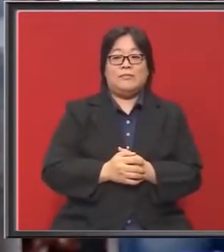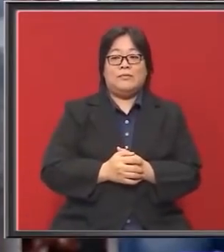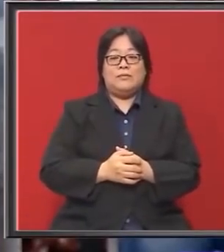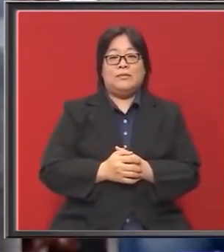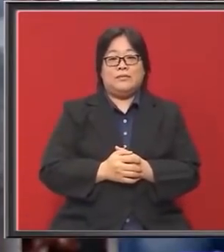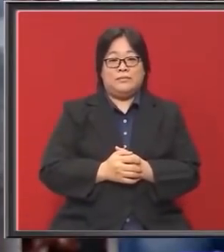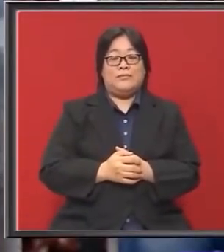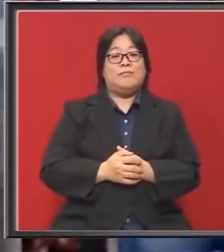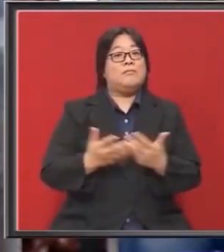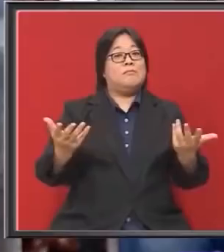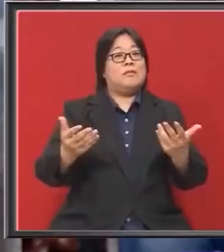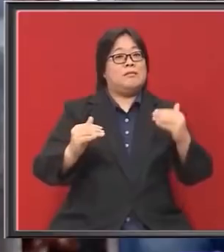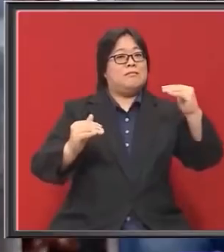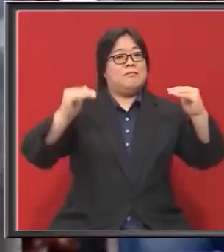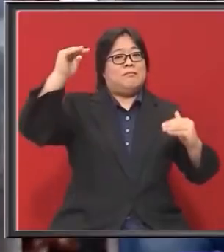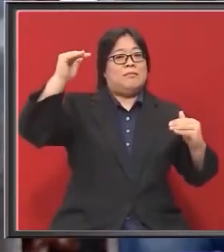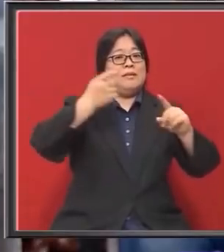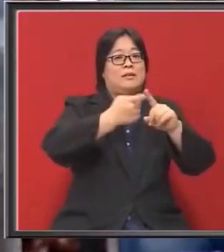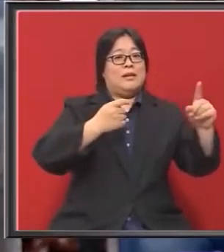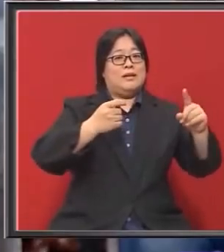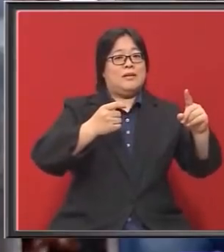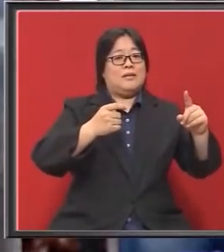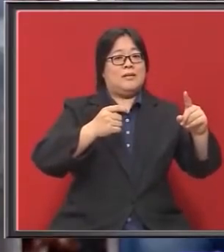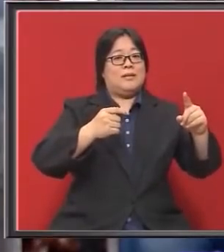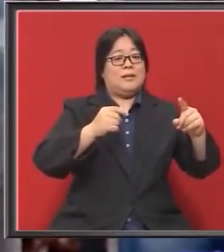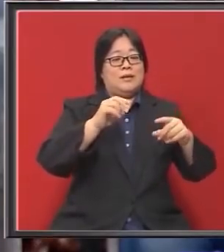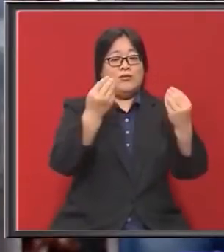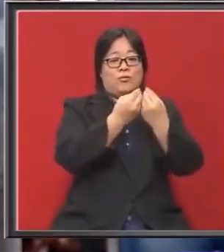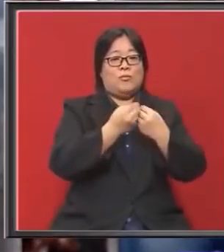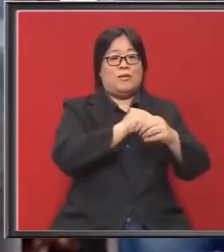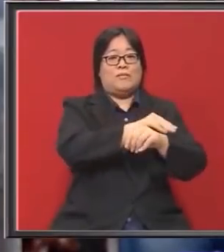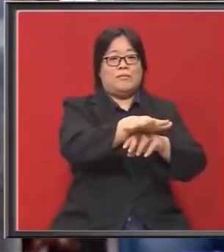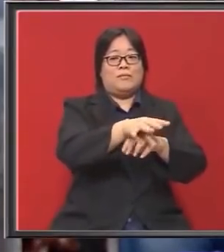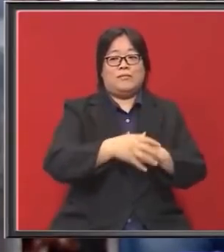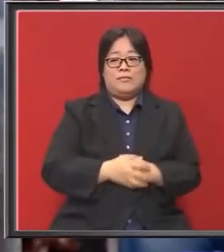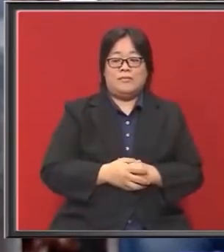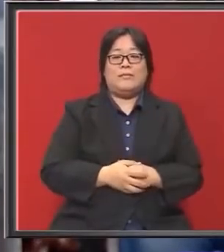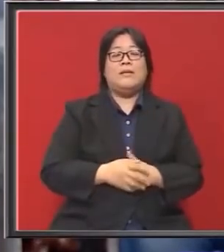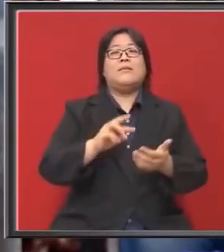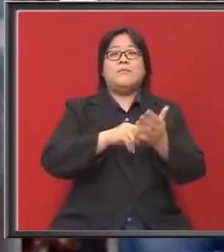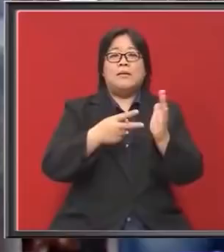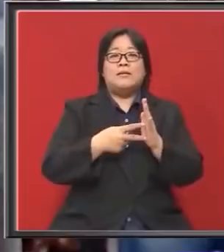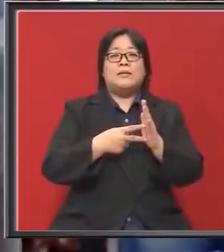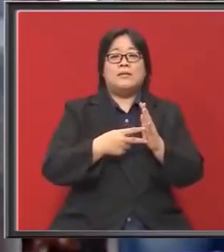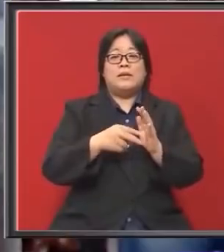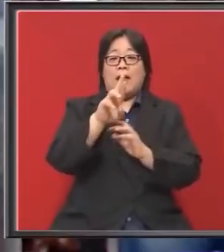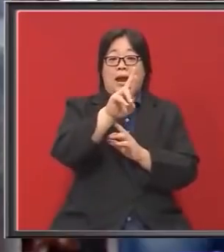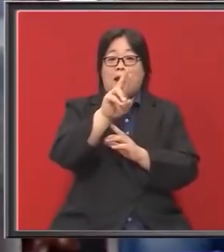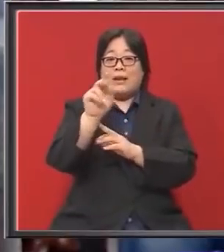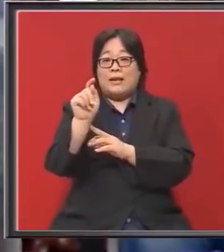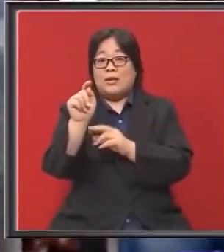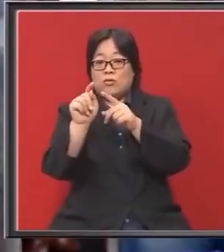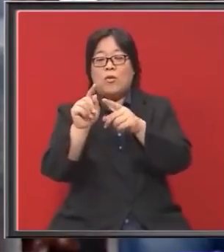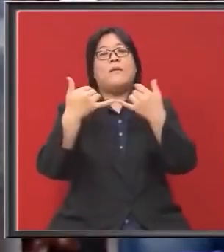ataupun read pemulihan itu adalah lebih tinggi daripada by subsection risiko atau hal notus gigi jadi masih Arnold